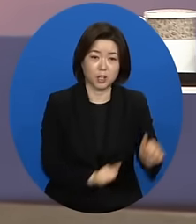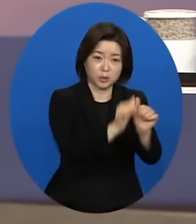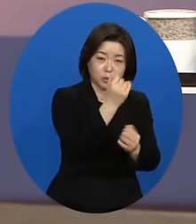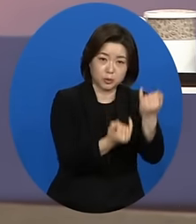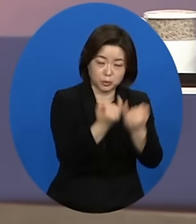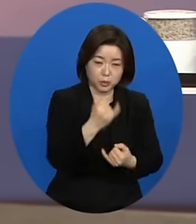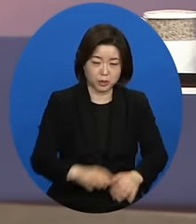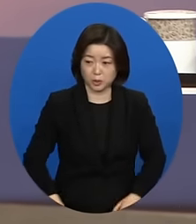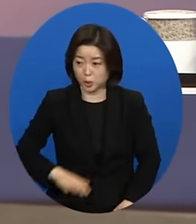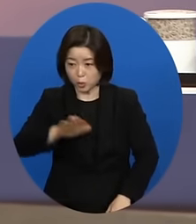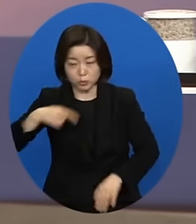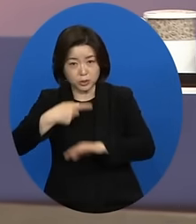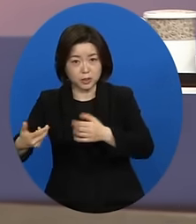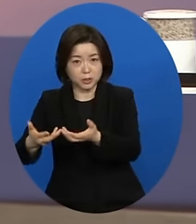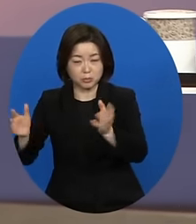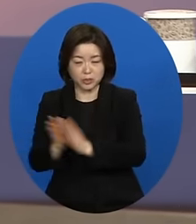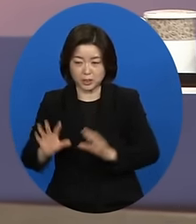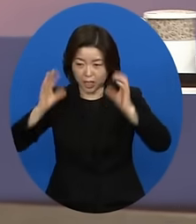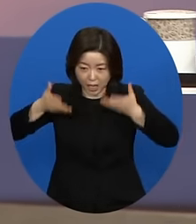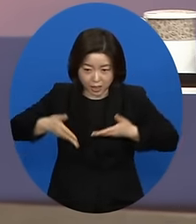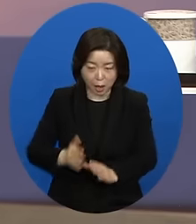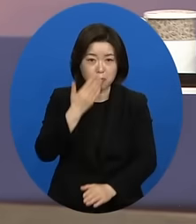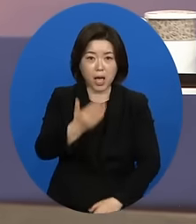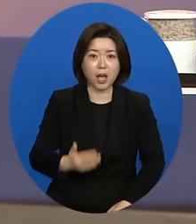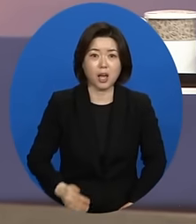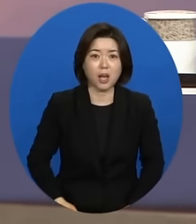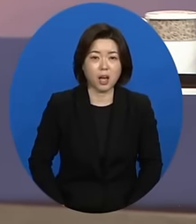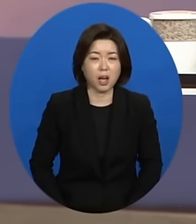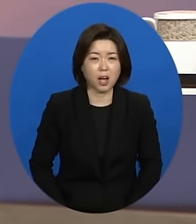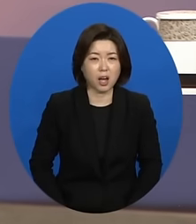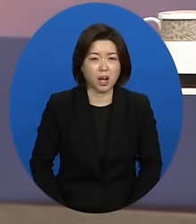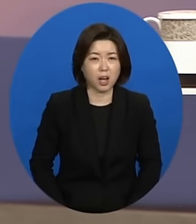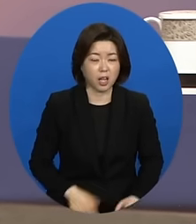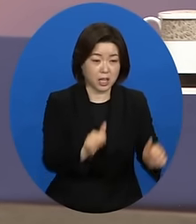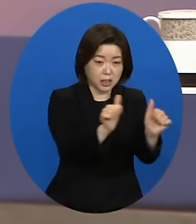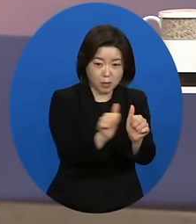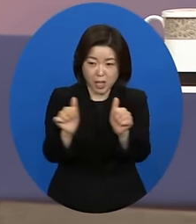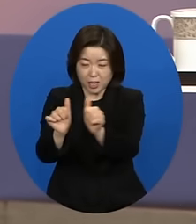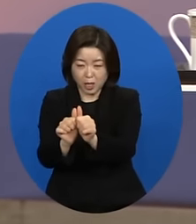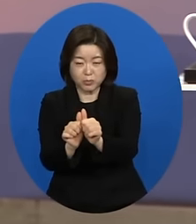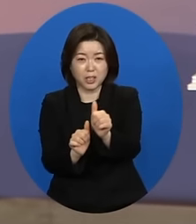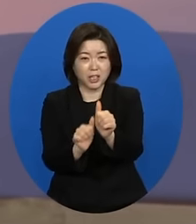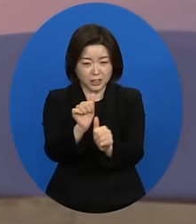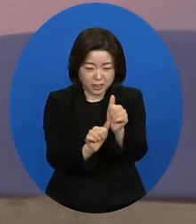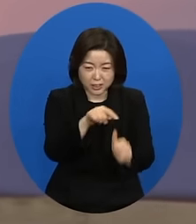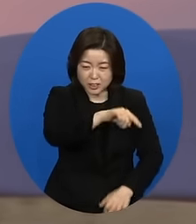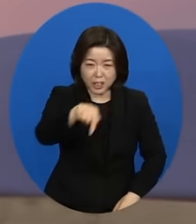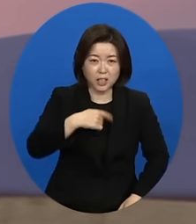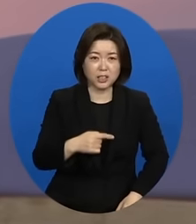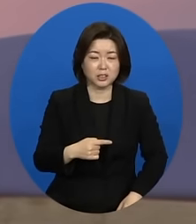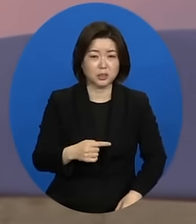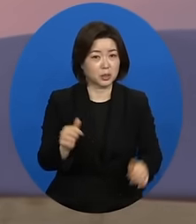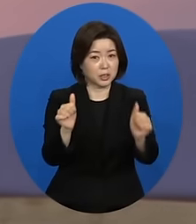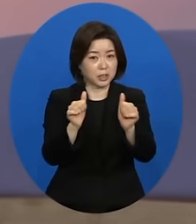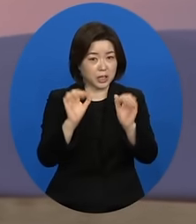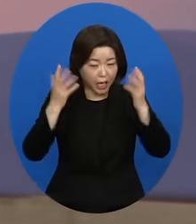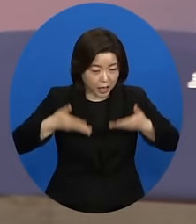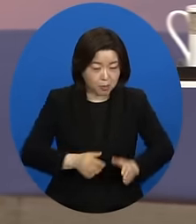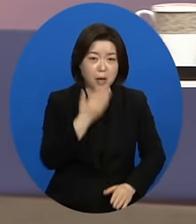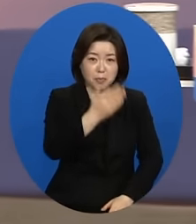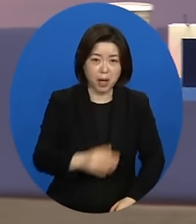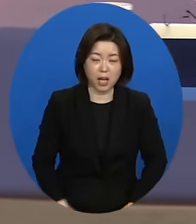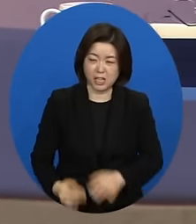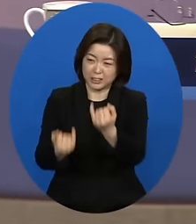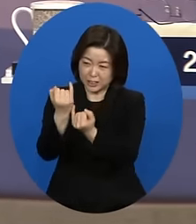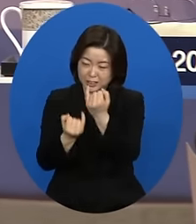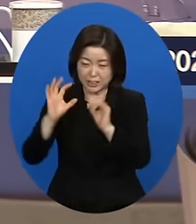동성연애에서 민족이 애를 낳을까요? 남자가 남자 사이에서 애가 나옵니까? 여자와 여자가